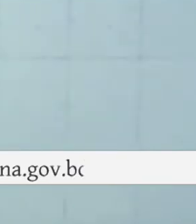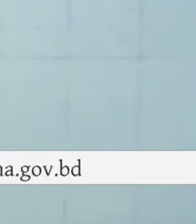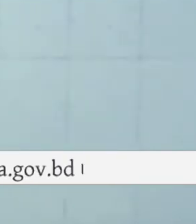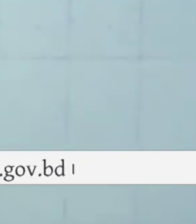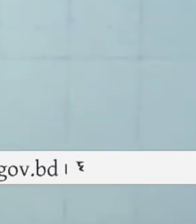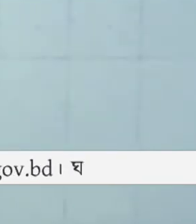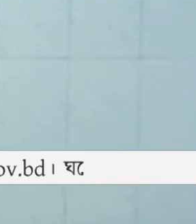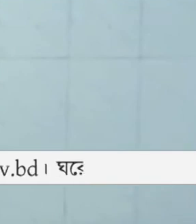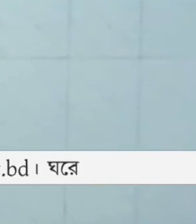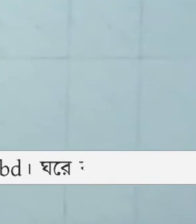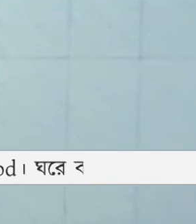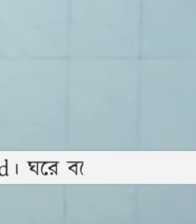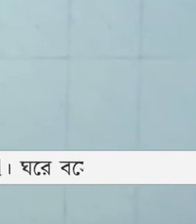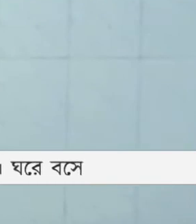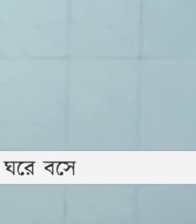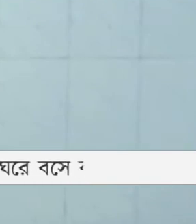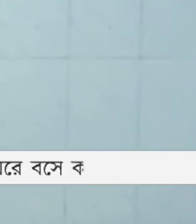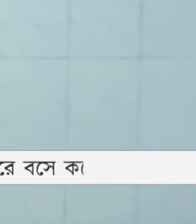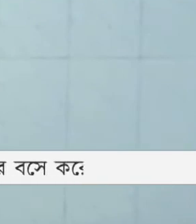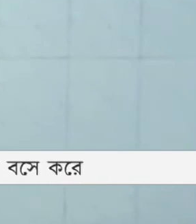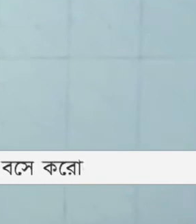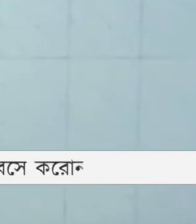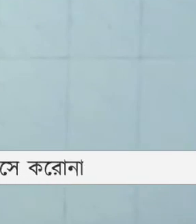74,209 জনকে এবং এ পর্যন্ত